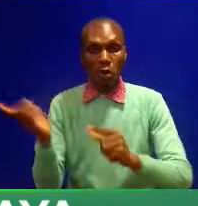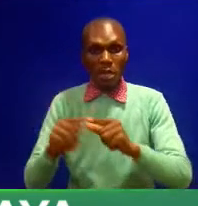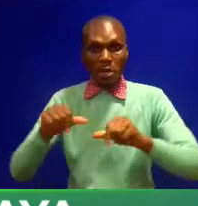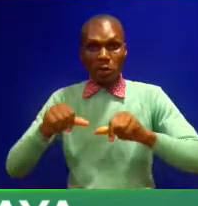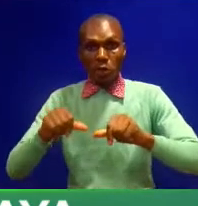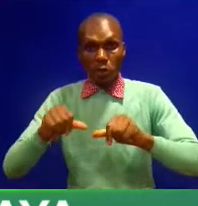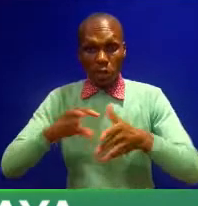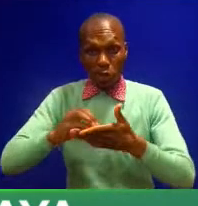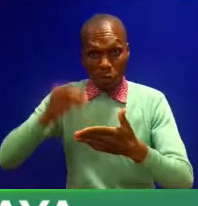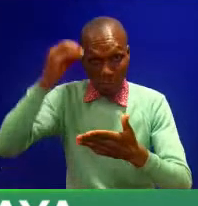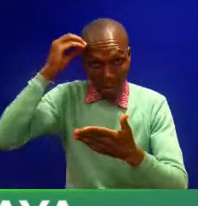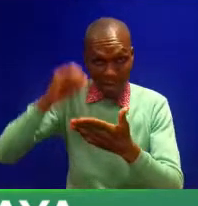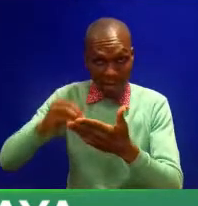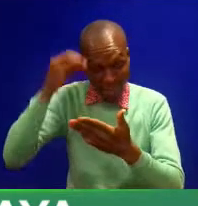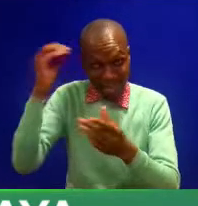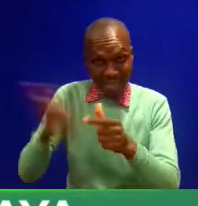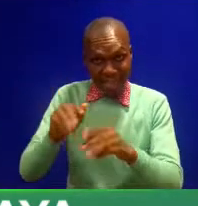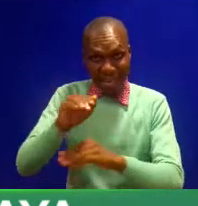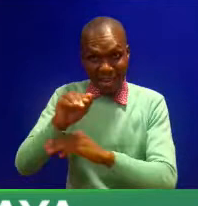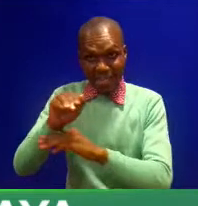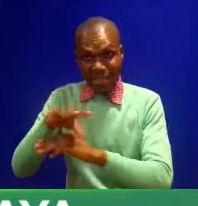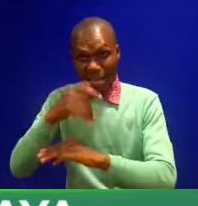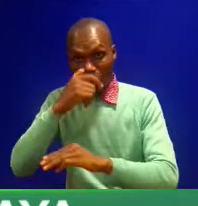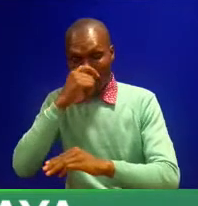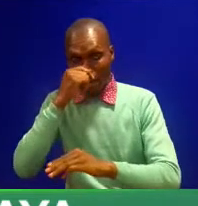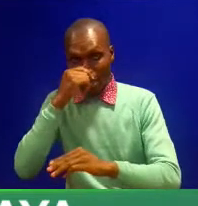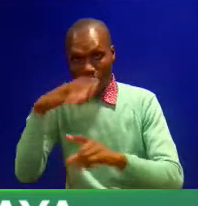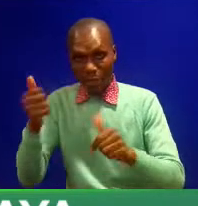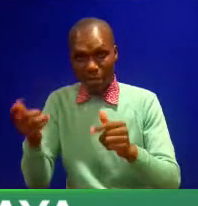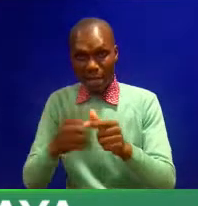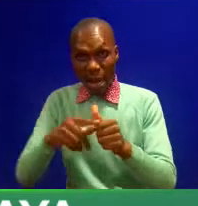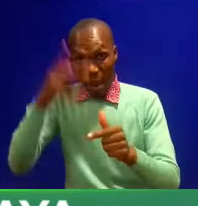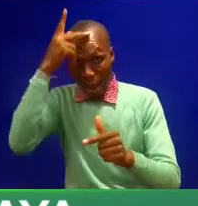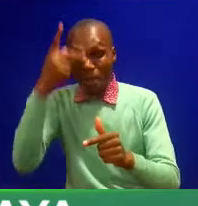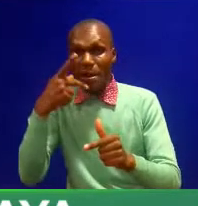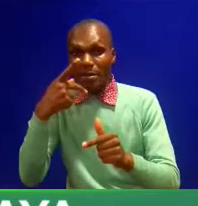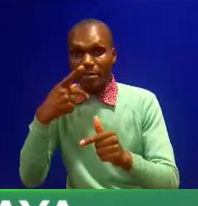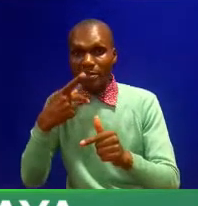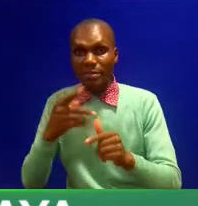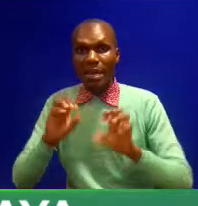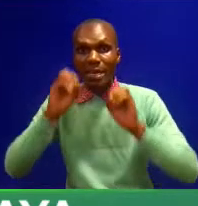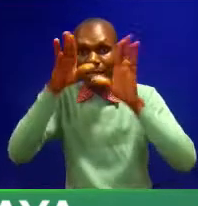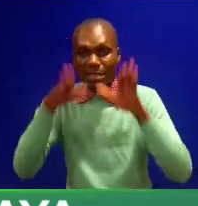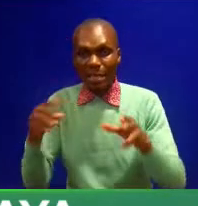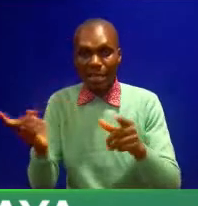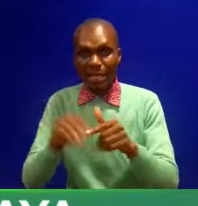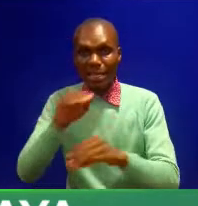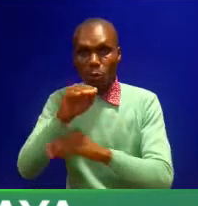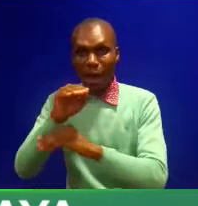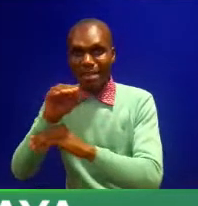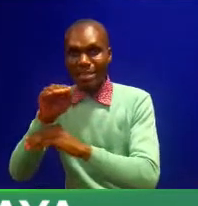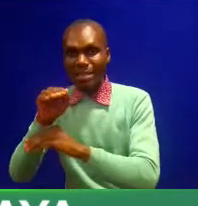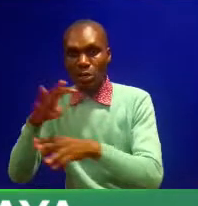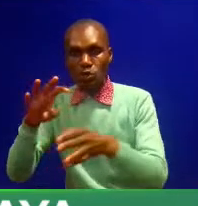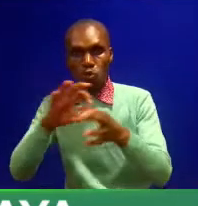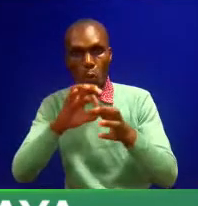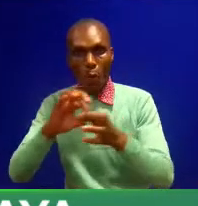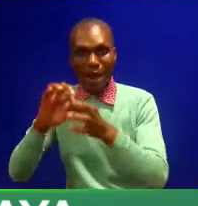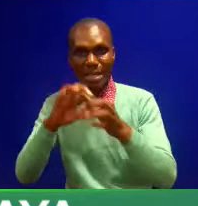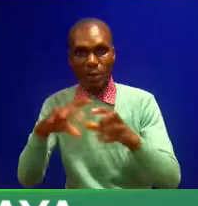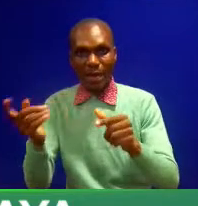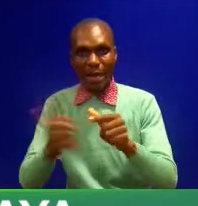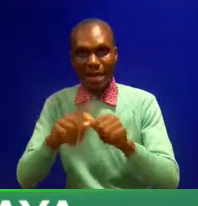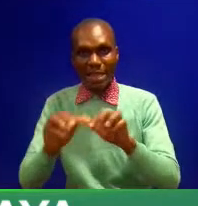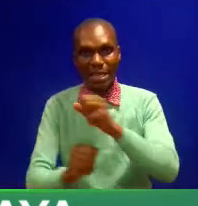masomabo nigo baga niri wa maya na nene aba iboli na boigo aboro kia kuboli wa kubuatira na ili kwene kia